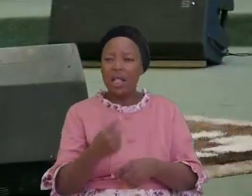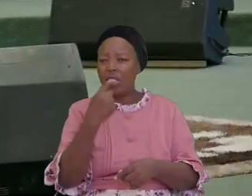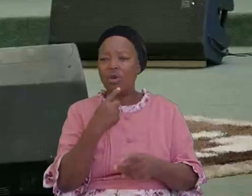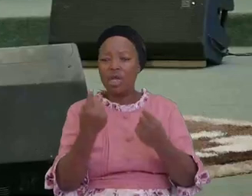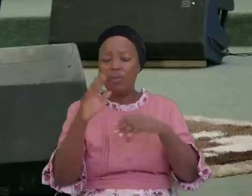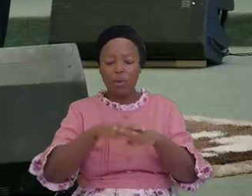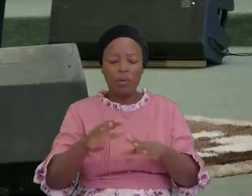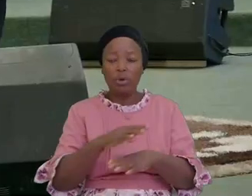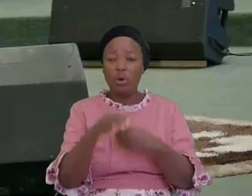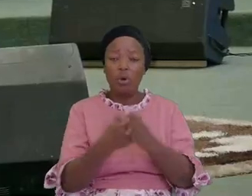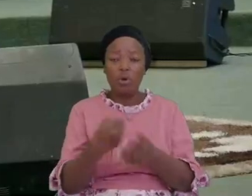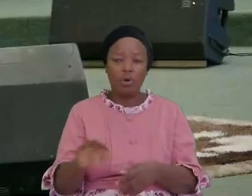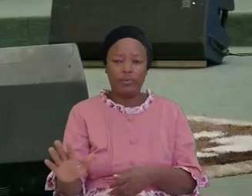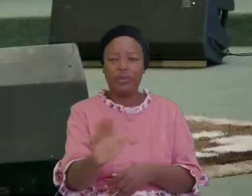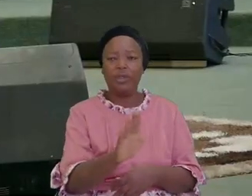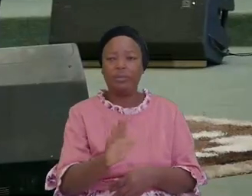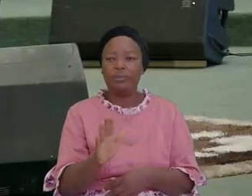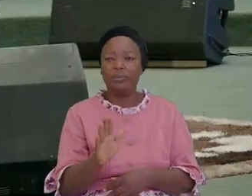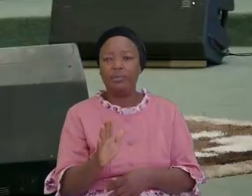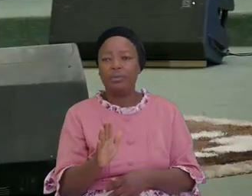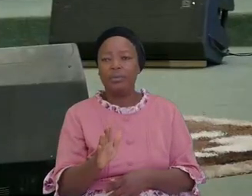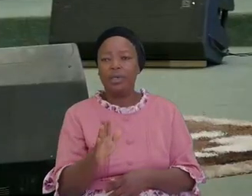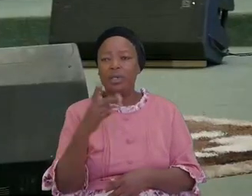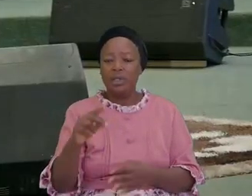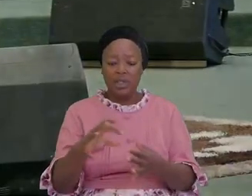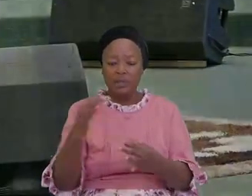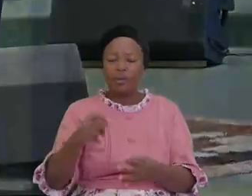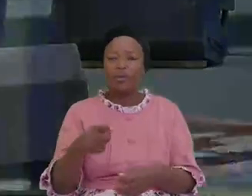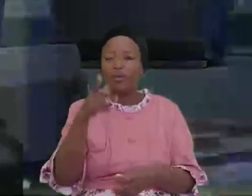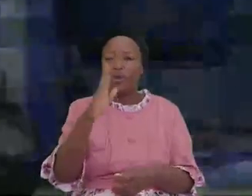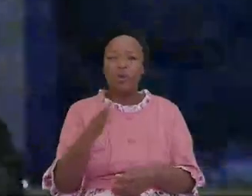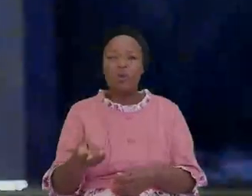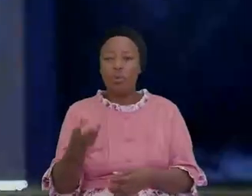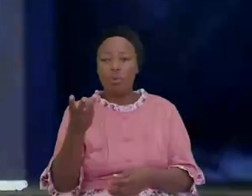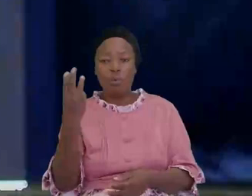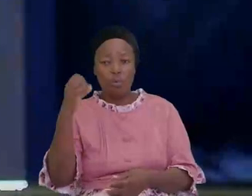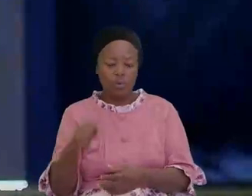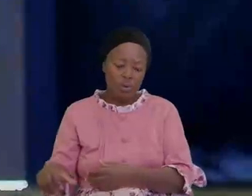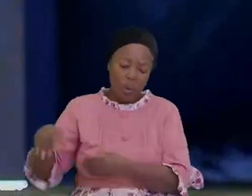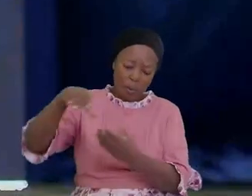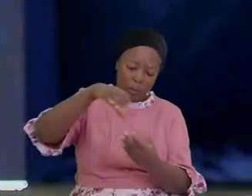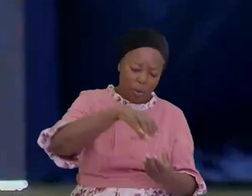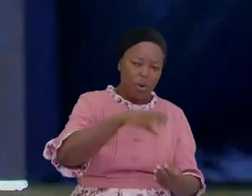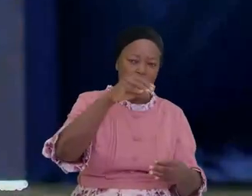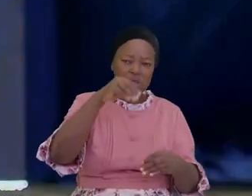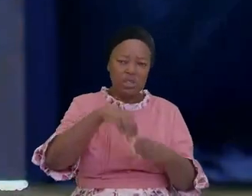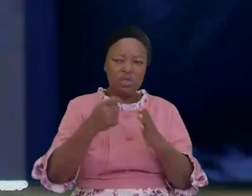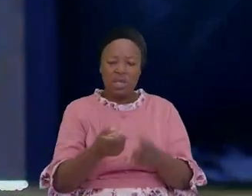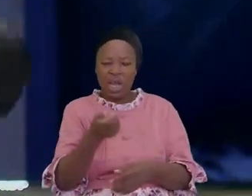Et des langues de feu sont tombées sur eux. L'Esprit de Dieu a été déversé sur eux.